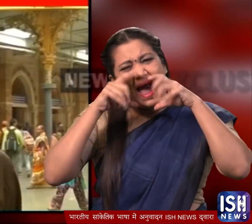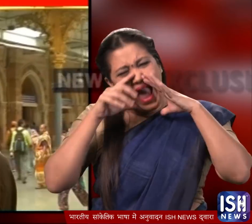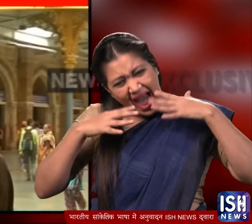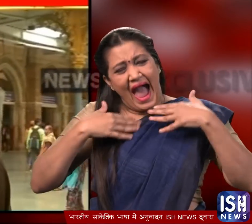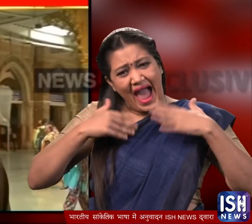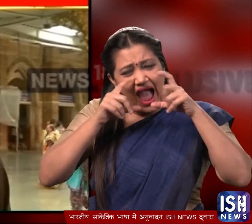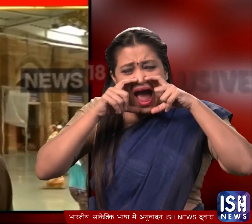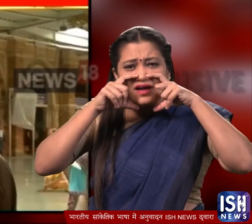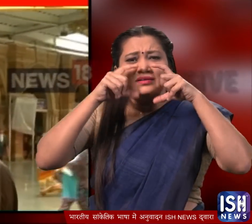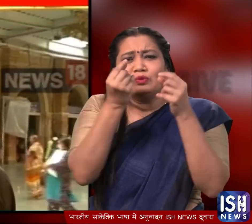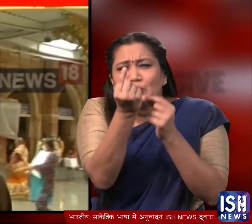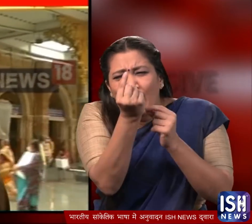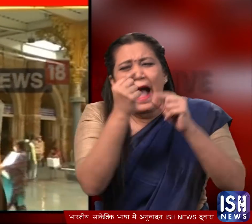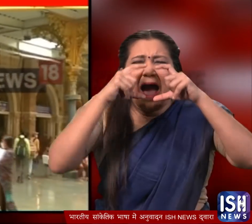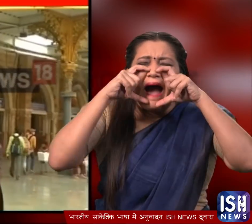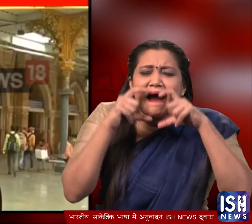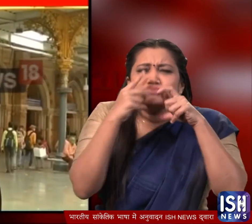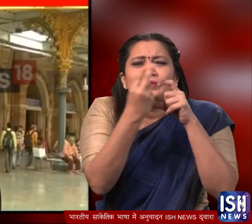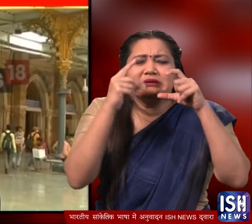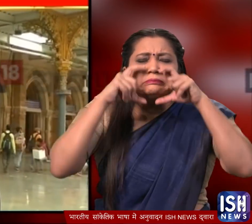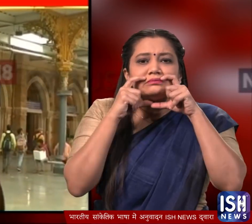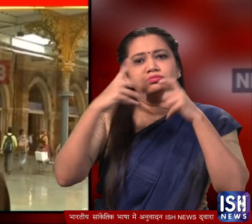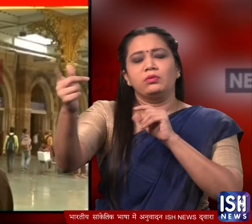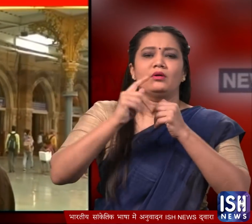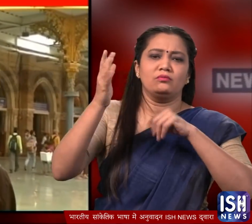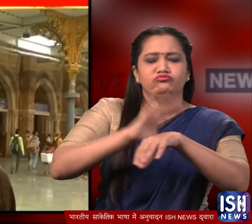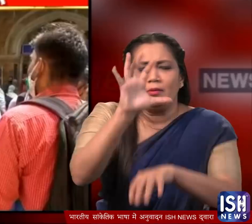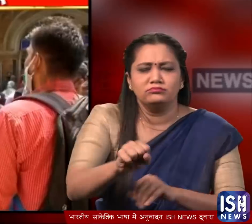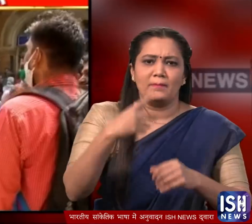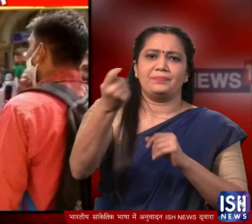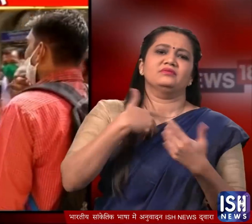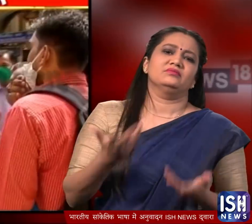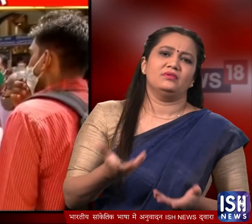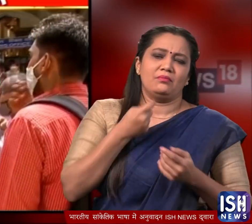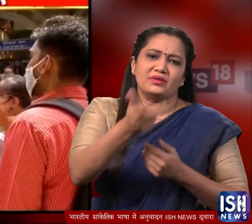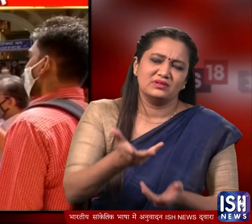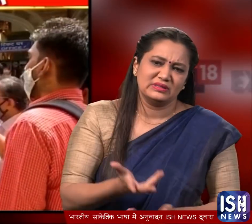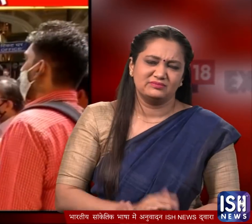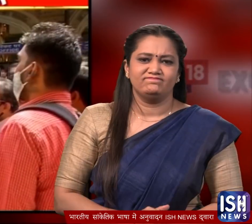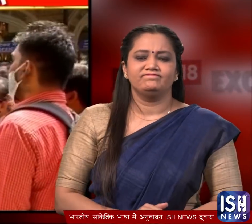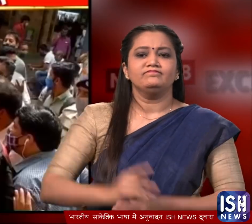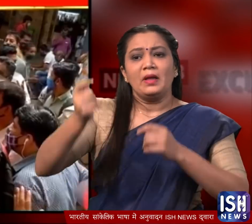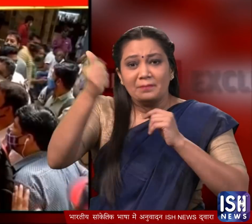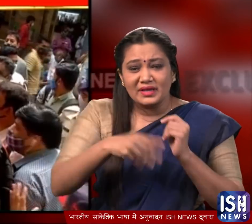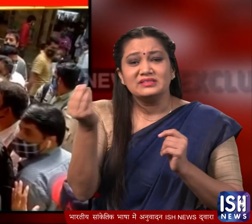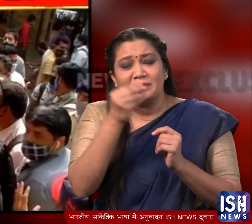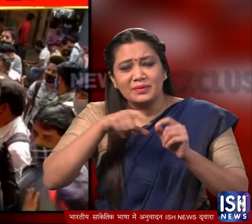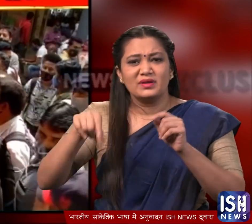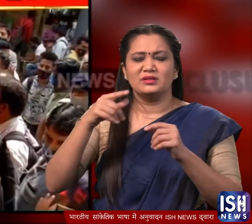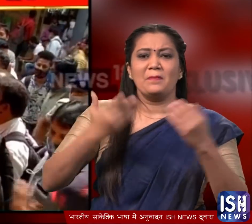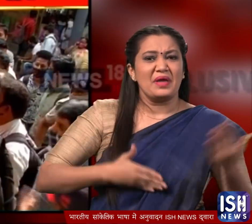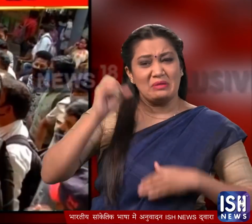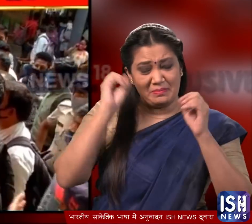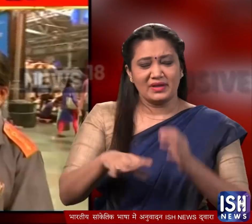लगा हुआ था मैम, मैं खाली 2 मिनट के लिए ऐसा किया, इन्होंने मुझे तुरंत ही रुका लिया। बीएमसी कर्मचारियों का आरोप है कि जुर्माना मांगने पर कई लोगों ने